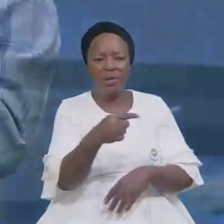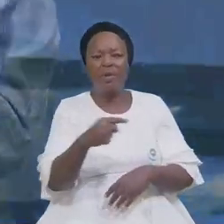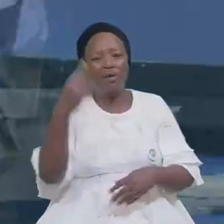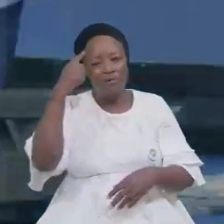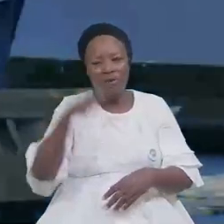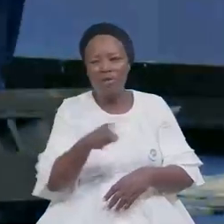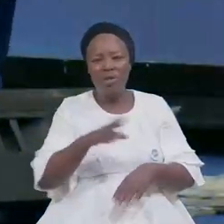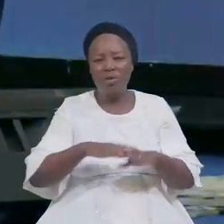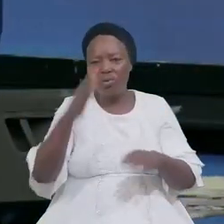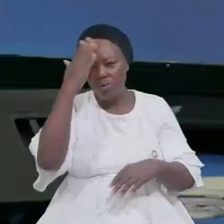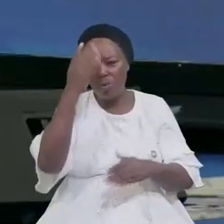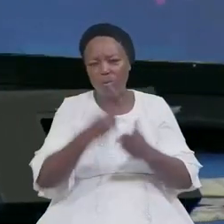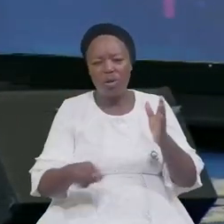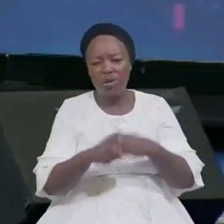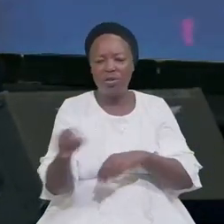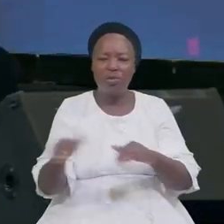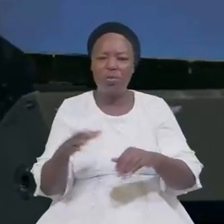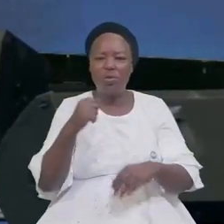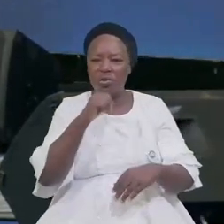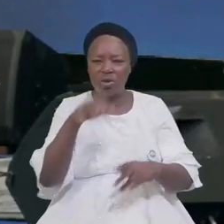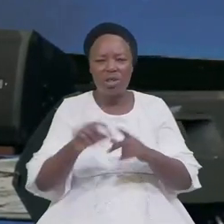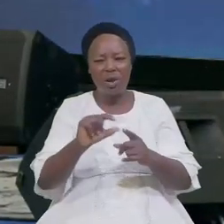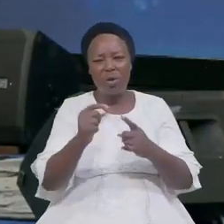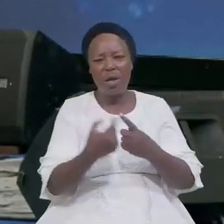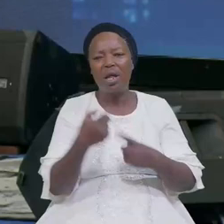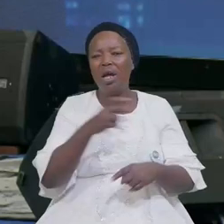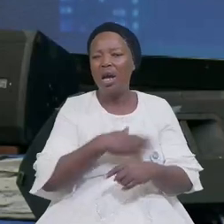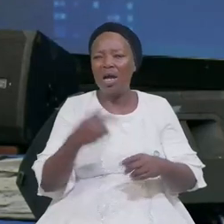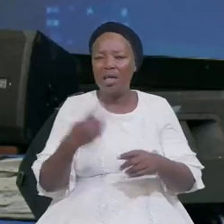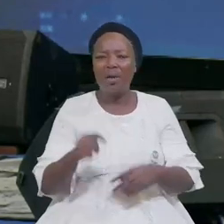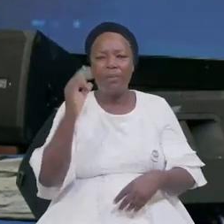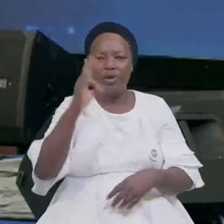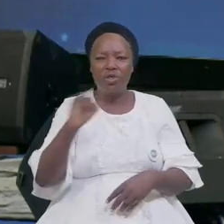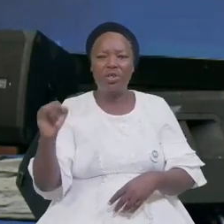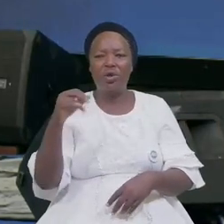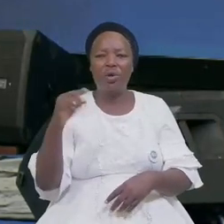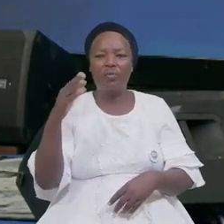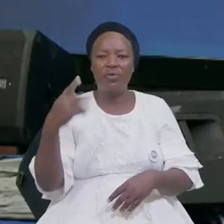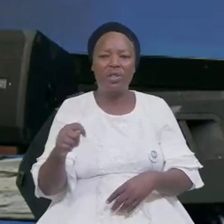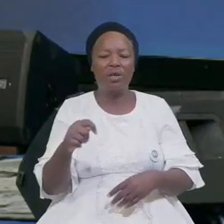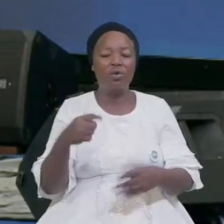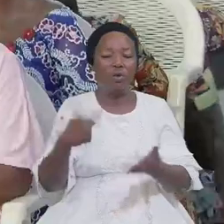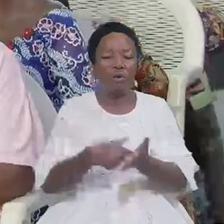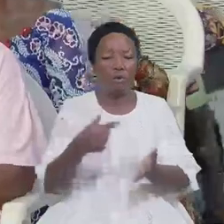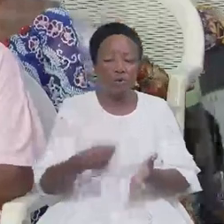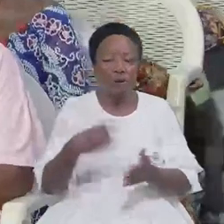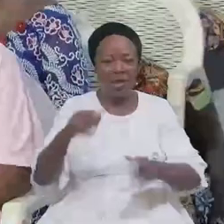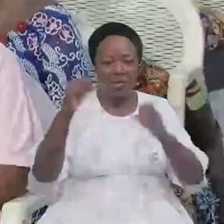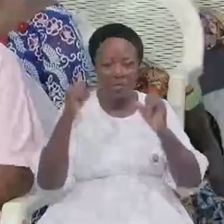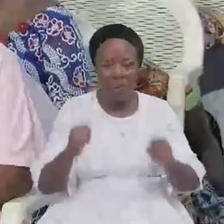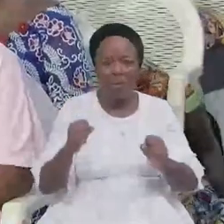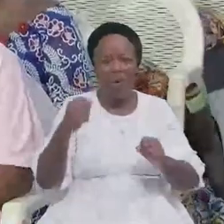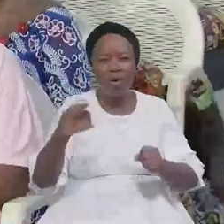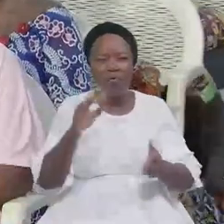font, ce n'est pas en cachette. Et la prédication de cet évangile, la puissance de